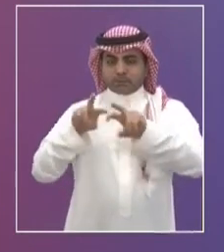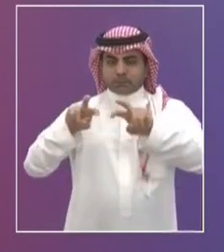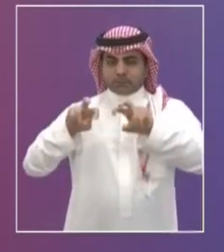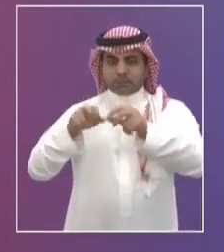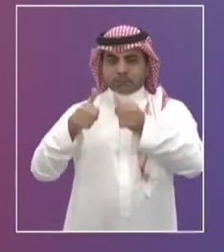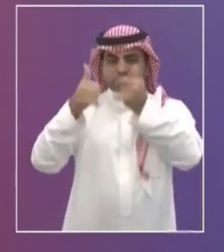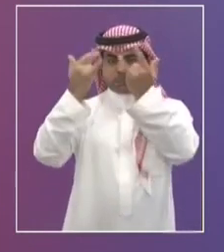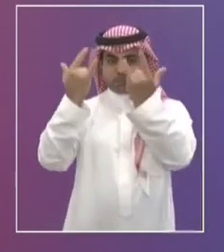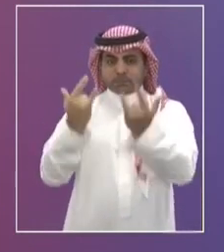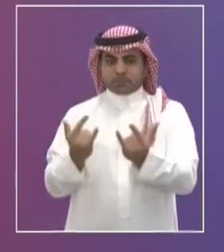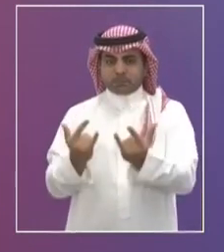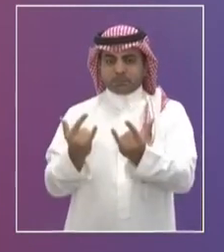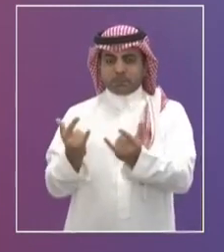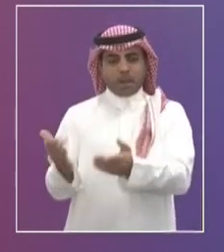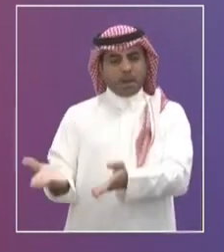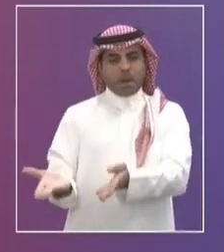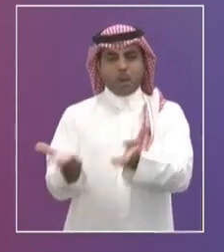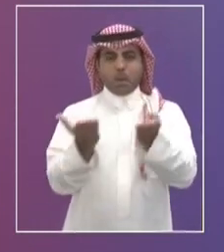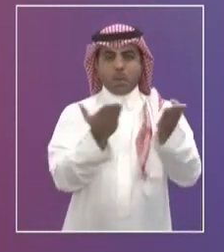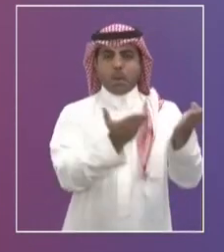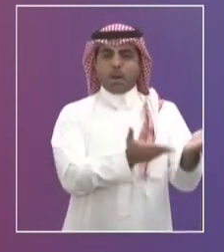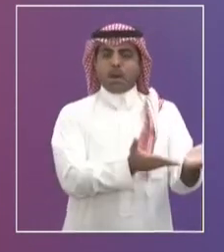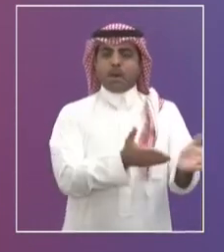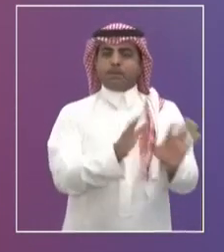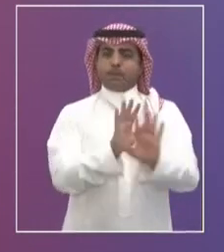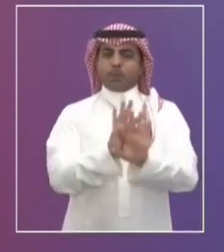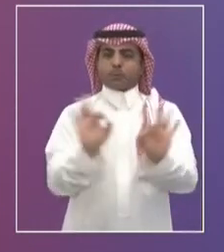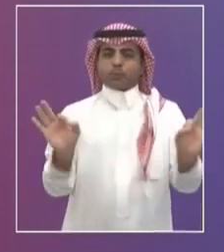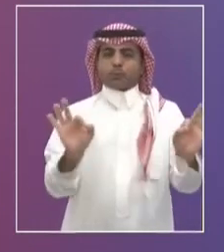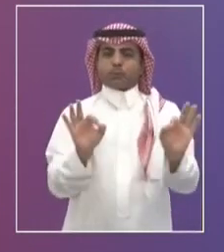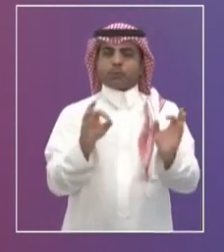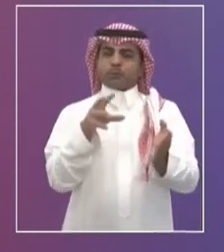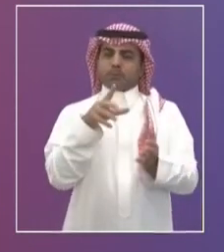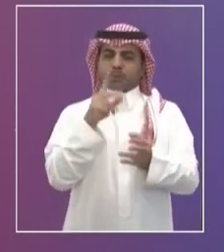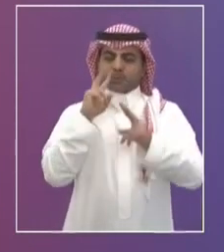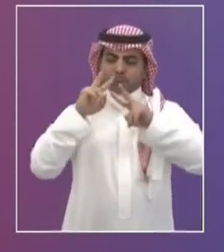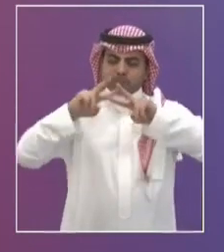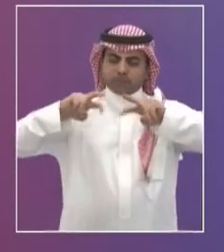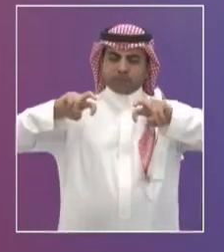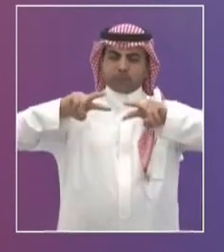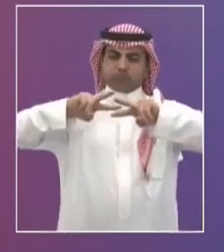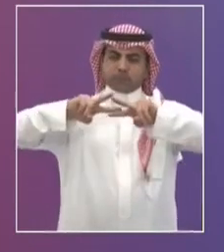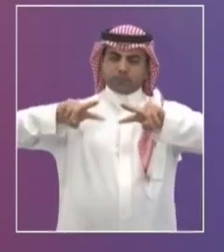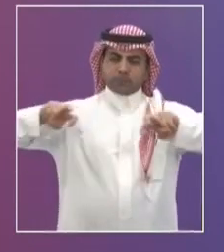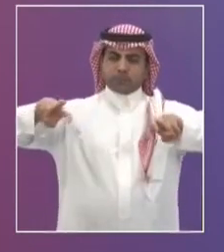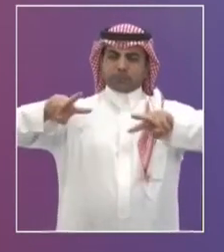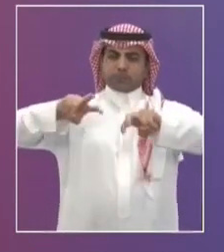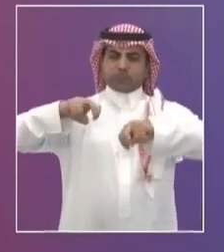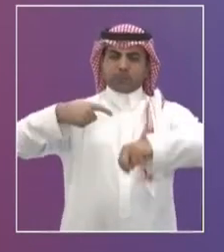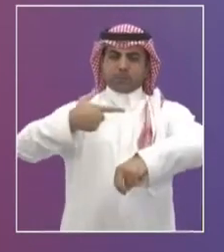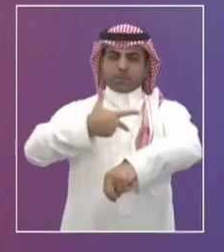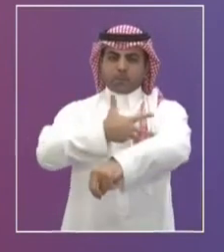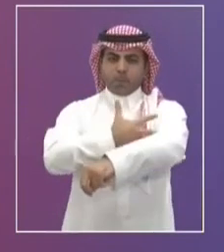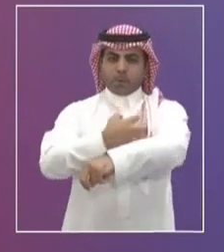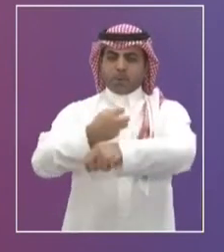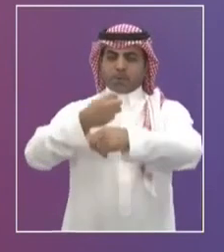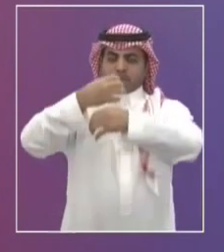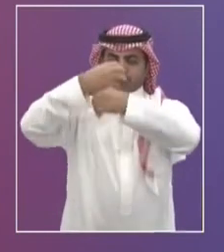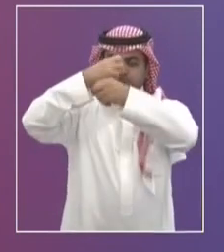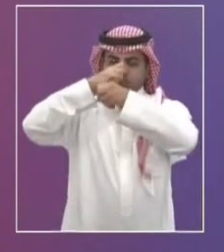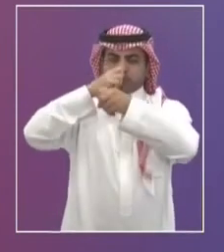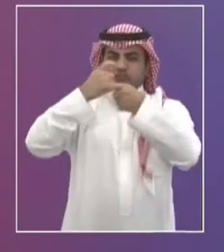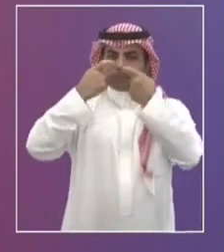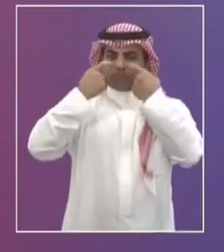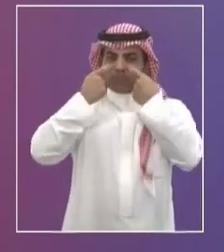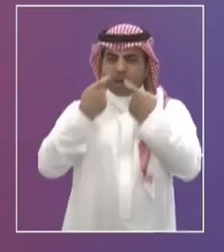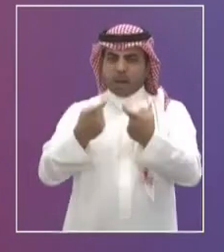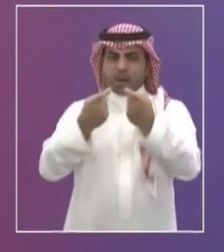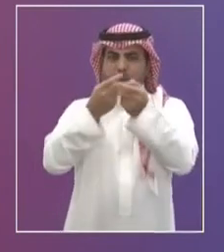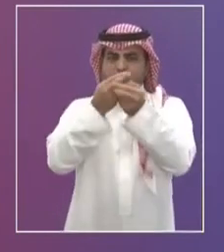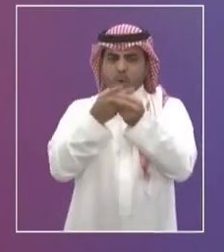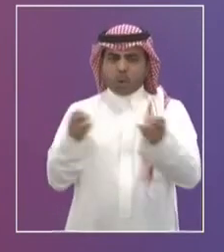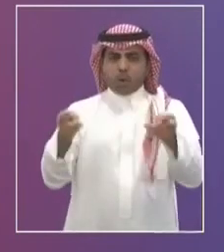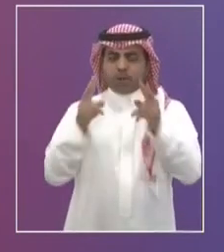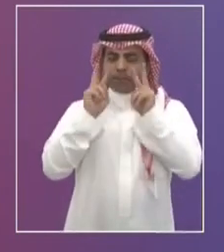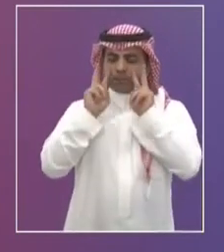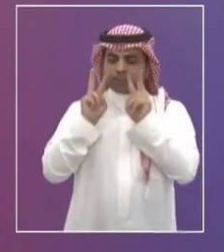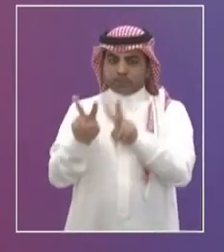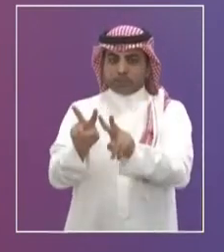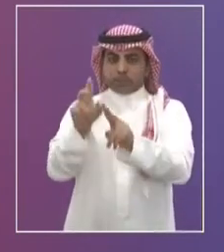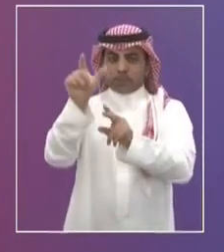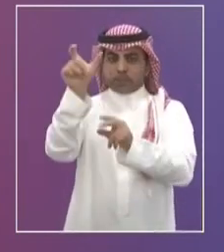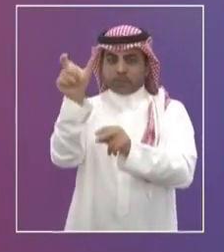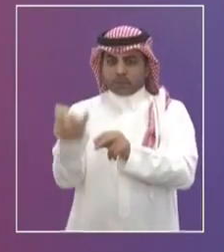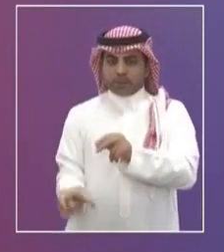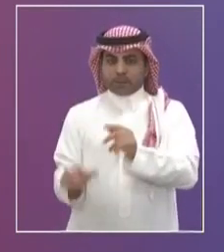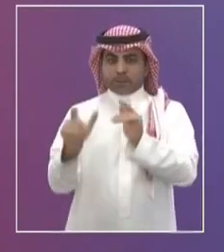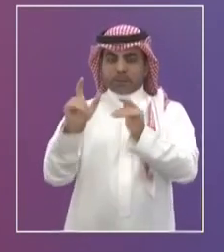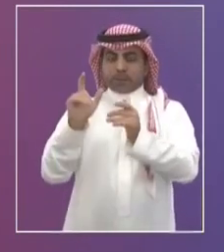عدمه. هنالك أقسام متخصصة لمكافحة العدوى والتأكد والتقصي والمراقبة والرصد لأي لا قدر